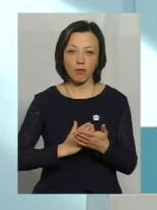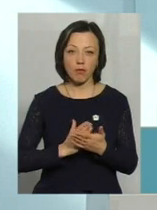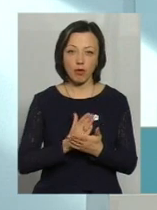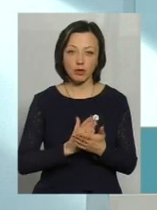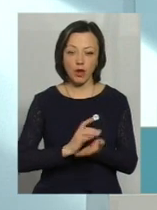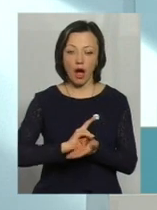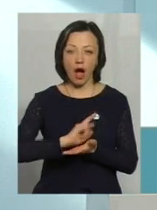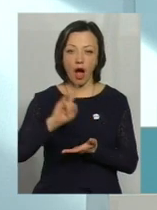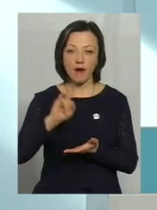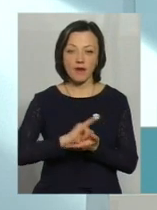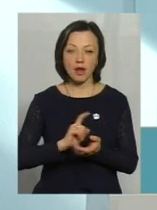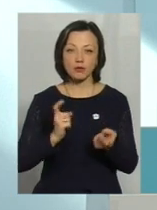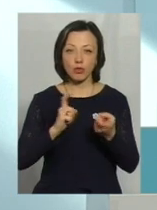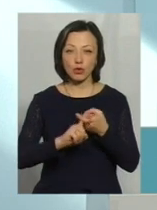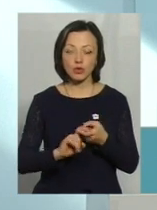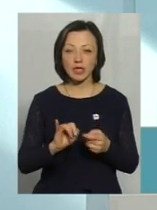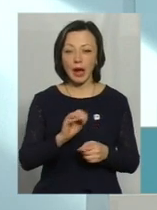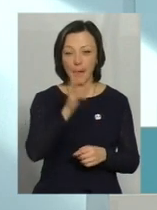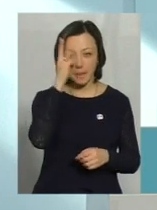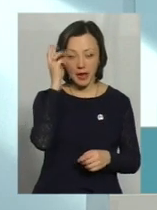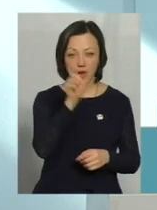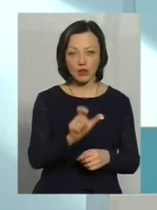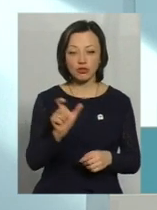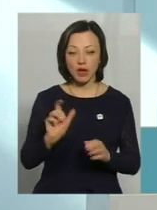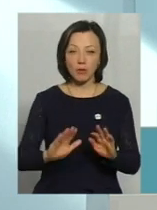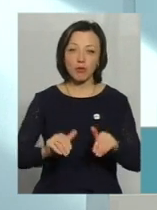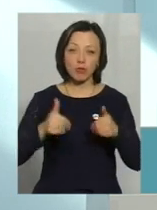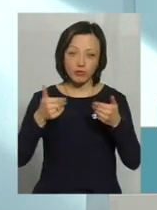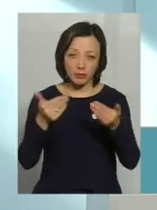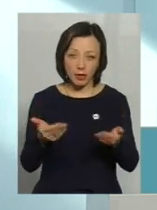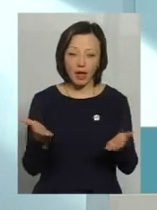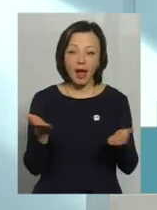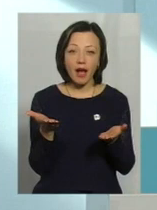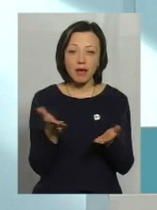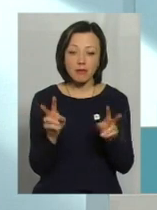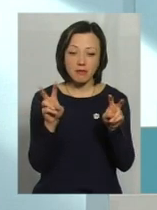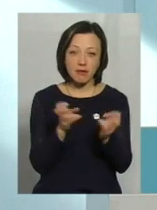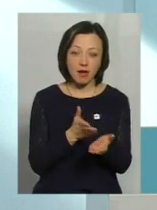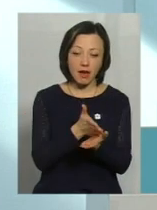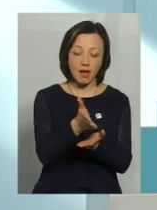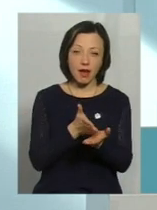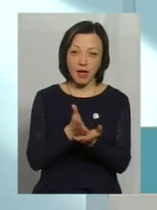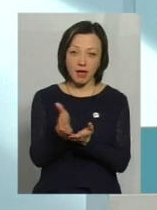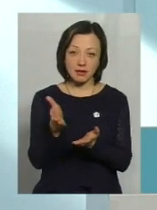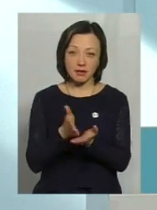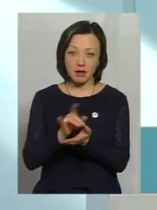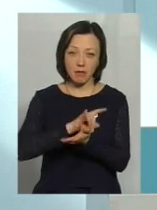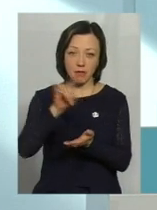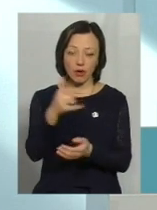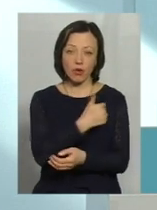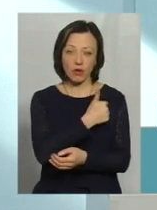авіасполучення. І хмельничани вносили пропозиції, якими рейсами вони хотіли би користуватися. І